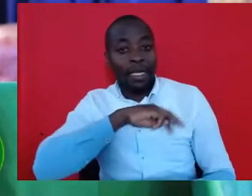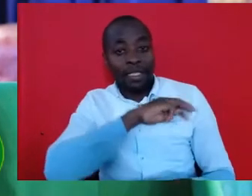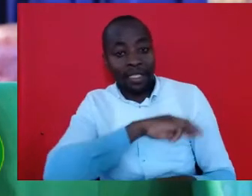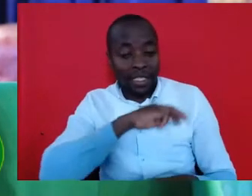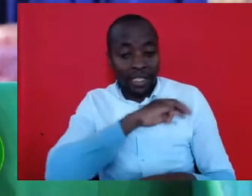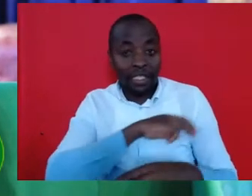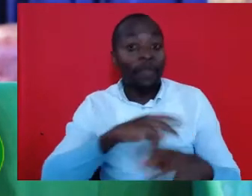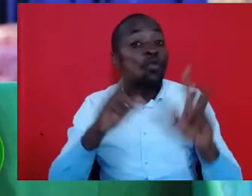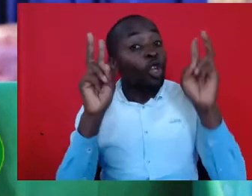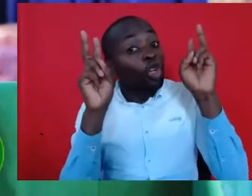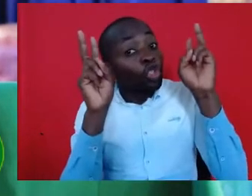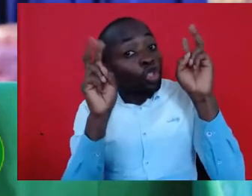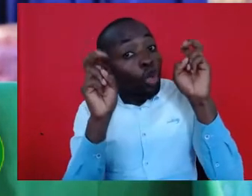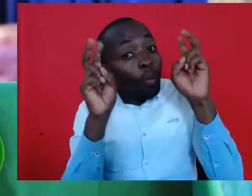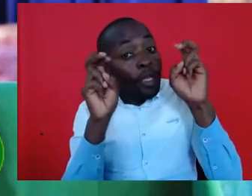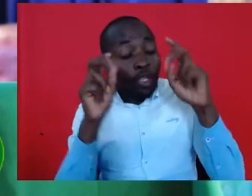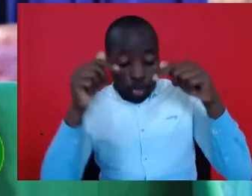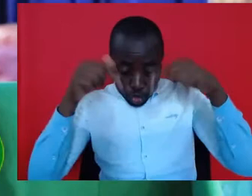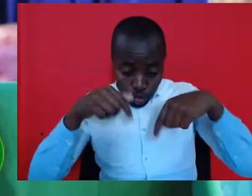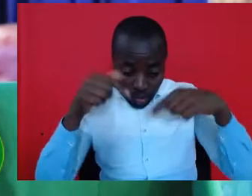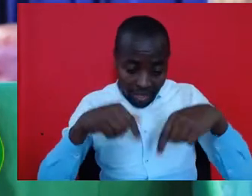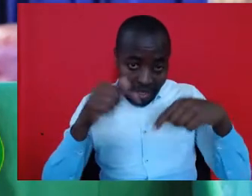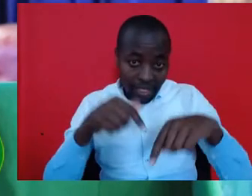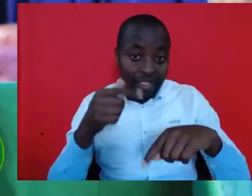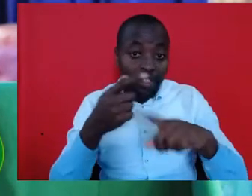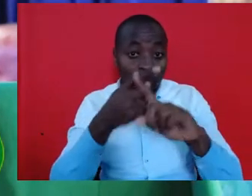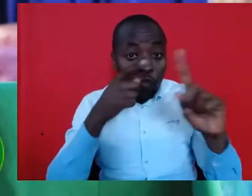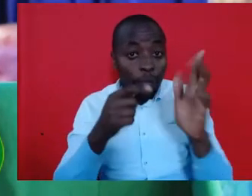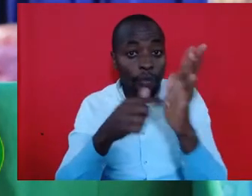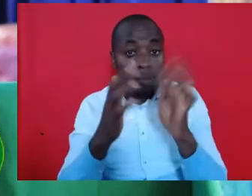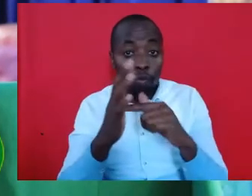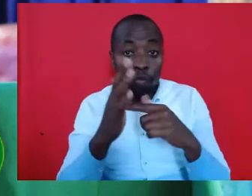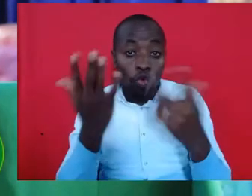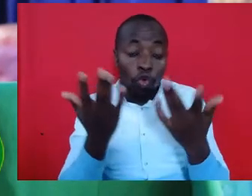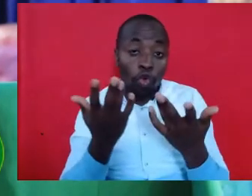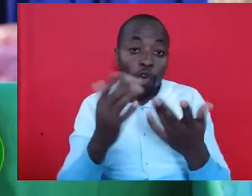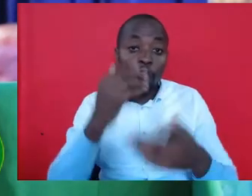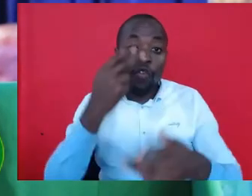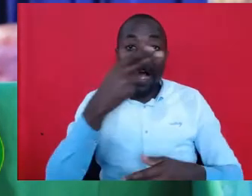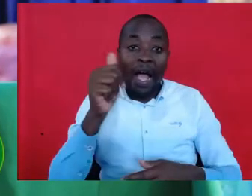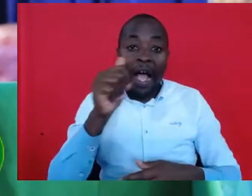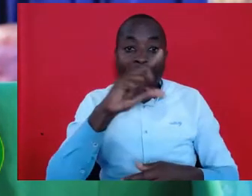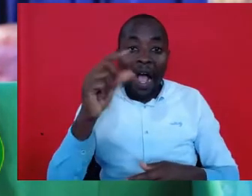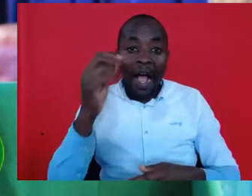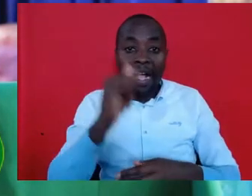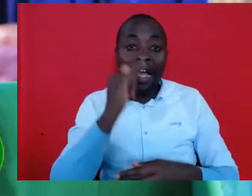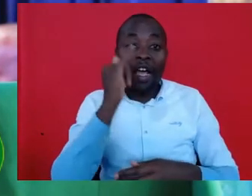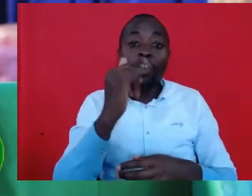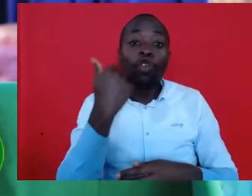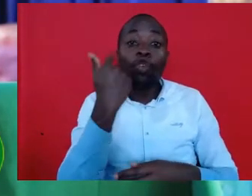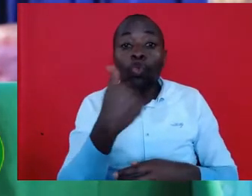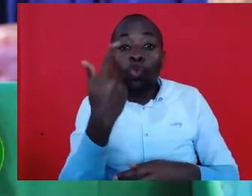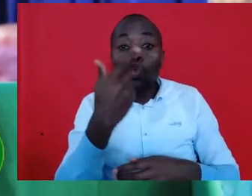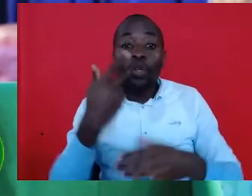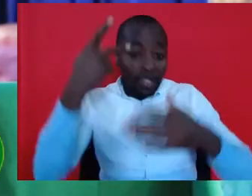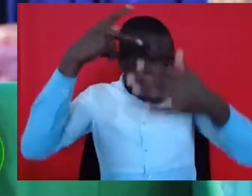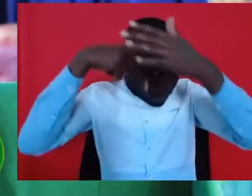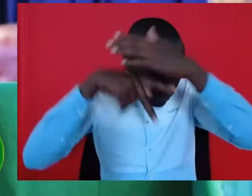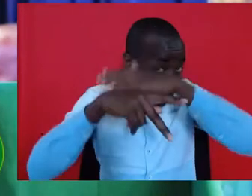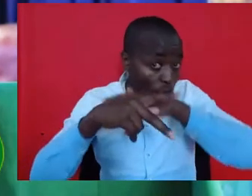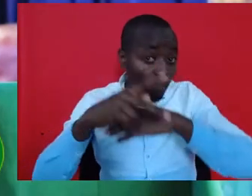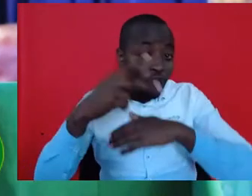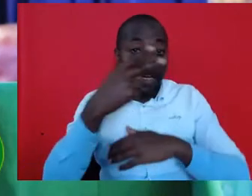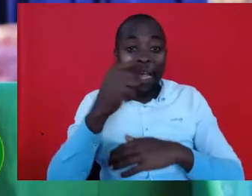Mada yetu siku ya leo yaonekana katika kitabu cha Hagai. Hagai ni nani? Hagai ni nabii wa